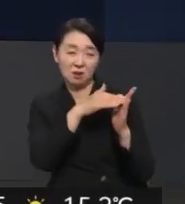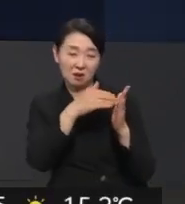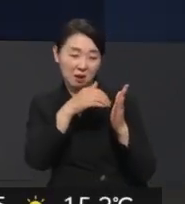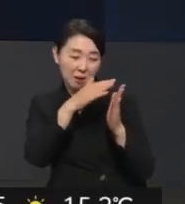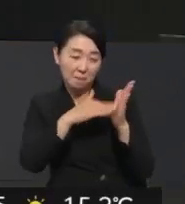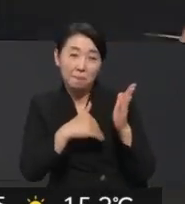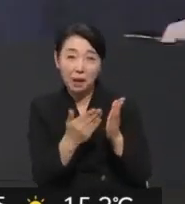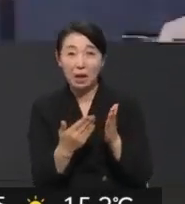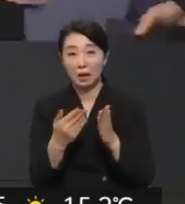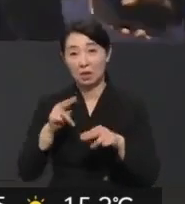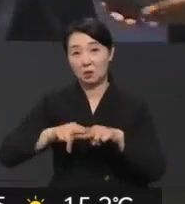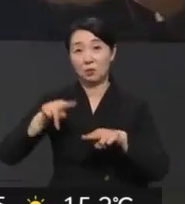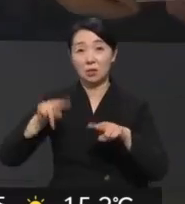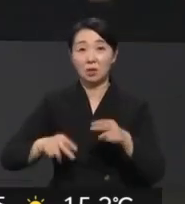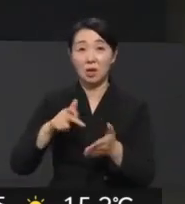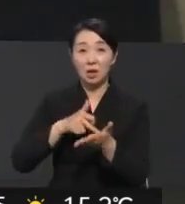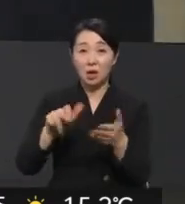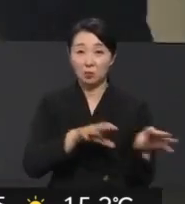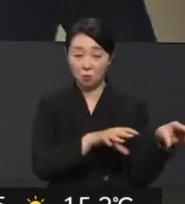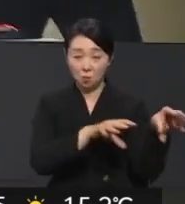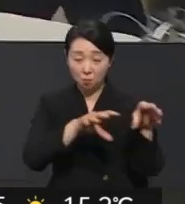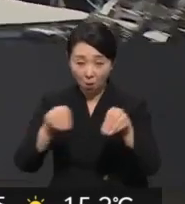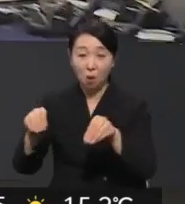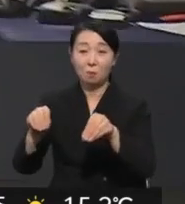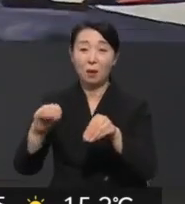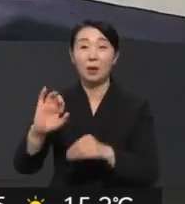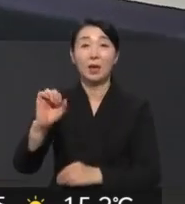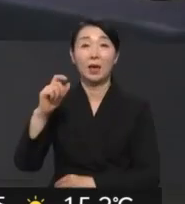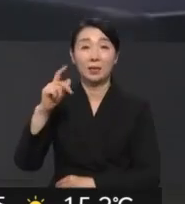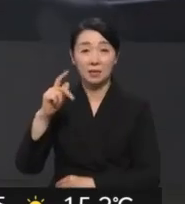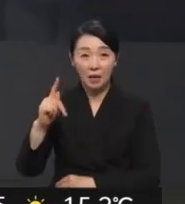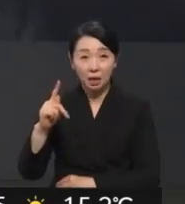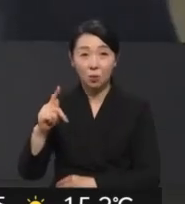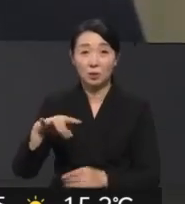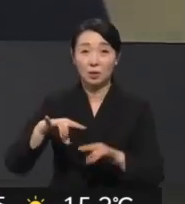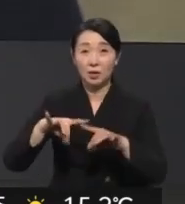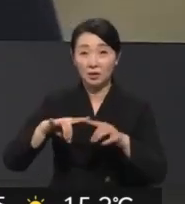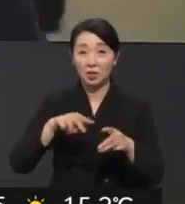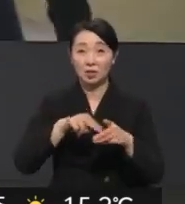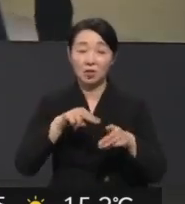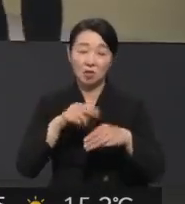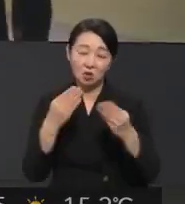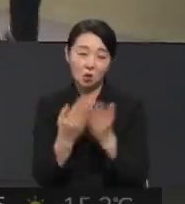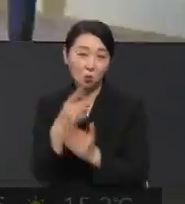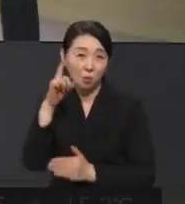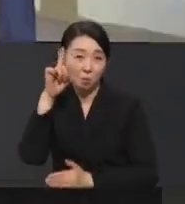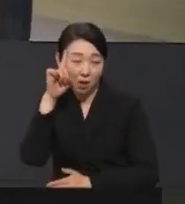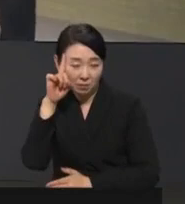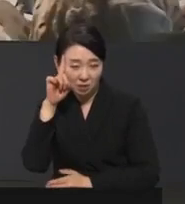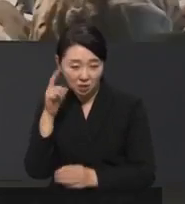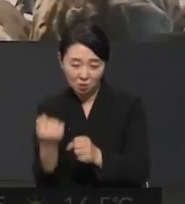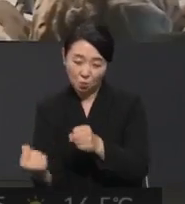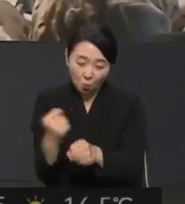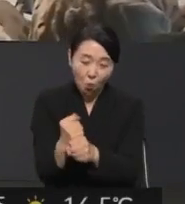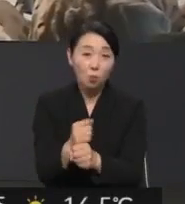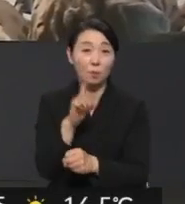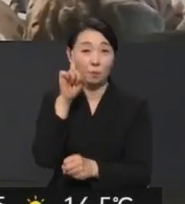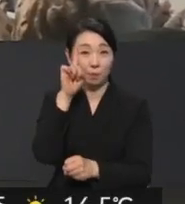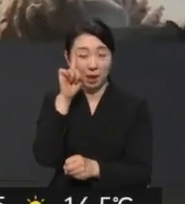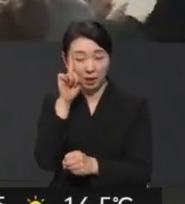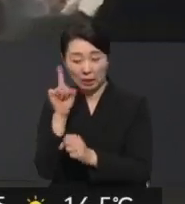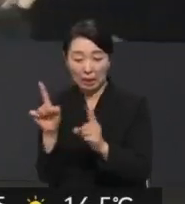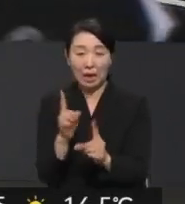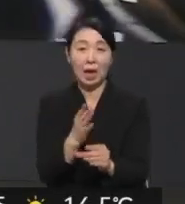사태, SKCNC 데이터 센터의 전력이 100% 돌아오면서 복구 작업도 막바지에 다다르고 있습니다. 오늘